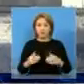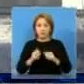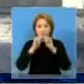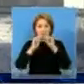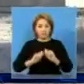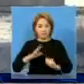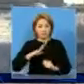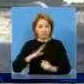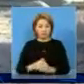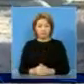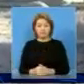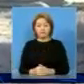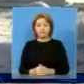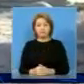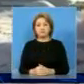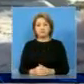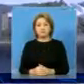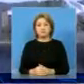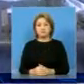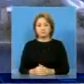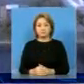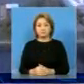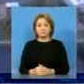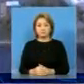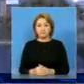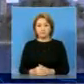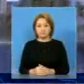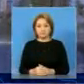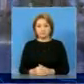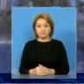болғаны анық. Елдос Есенболұлы, Дархан Мектепбай, Самат Қалекенов, Ақтөбе телеарнасы.